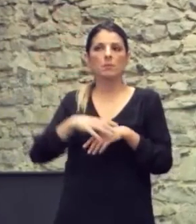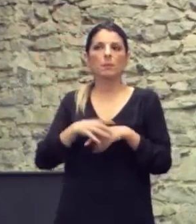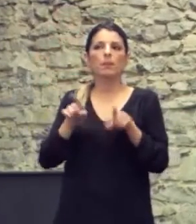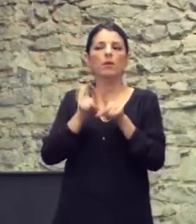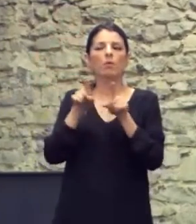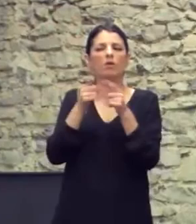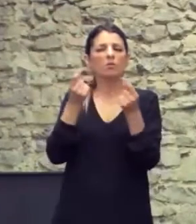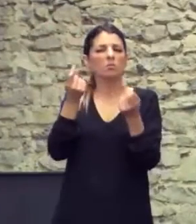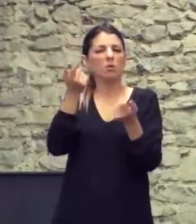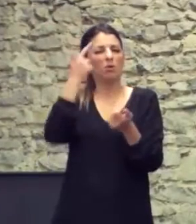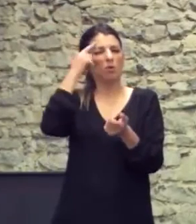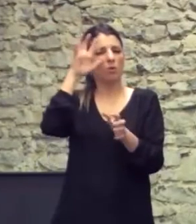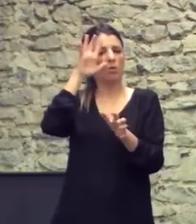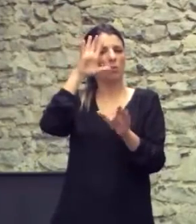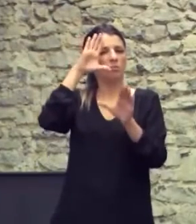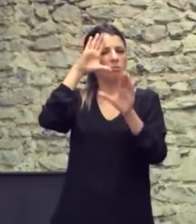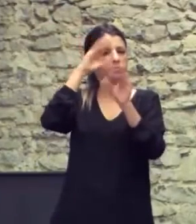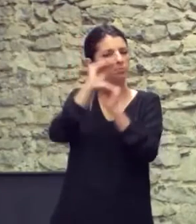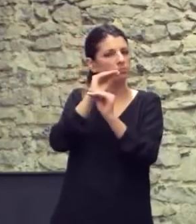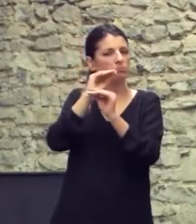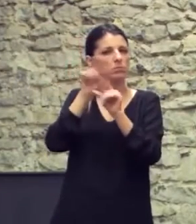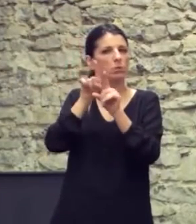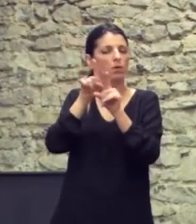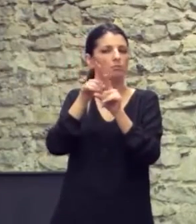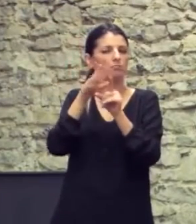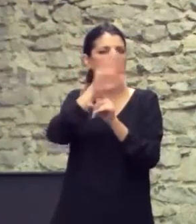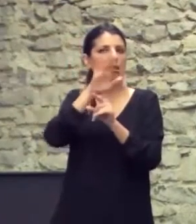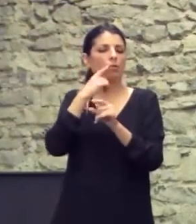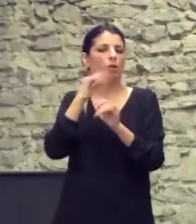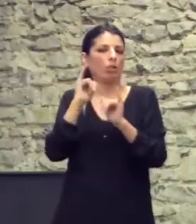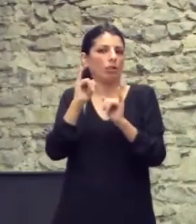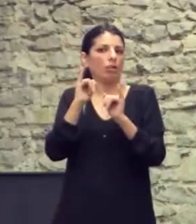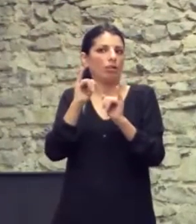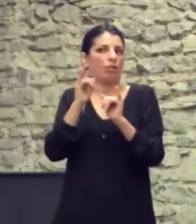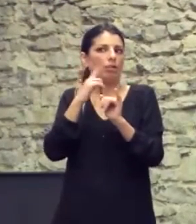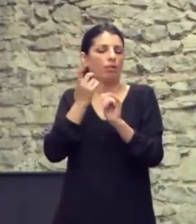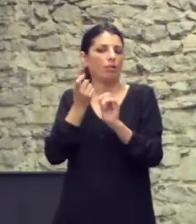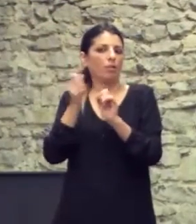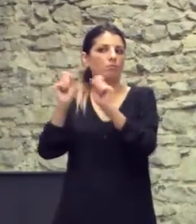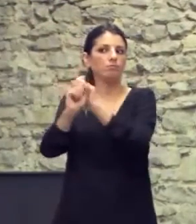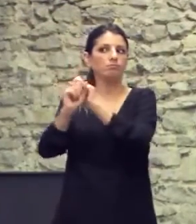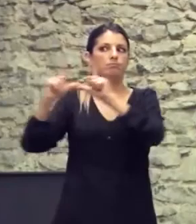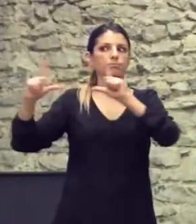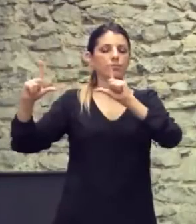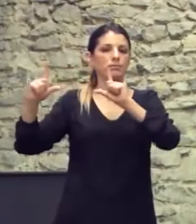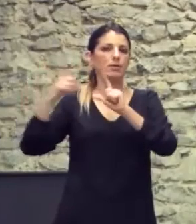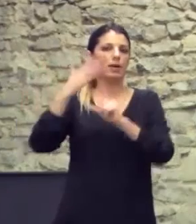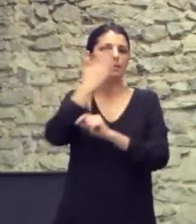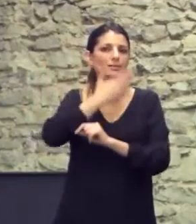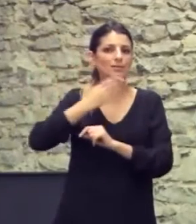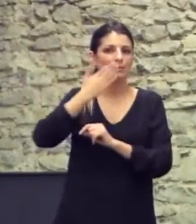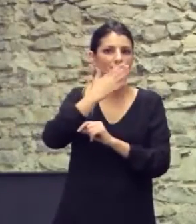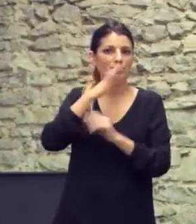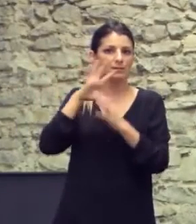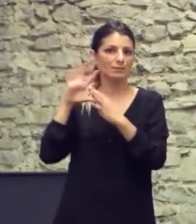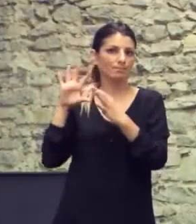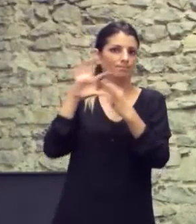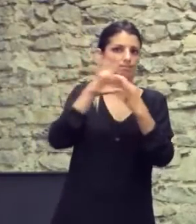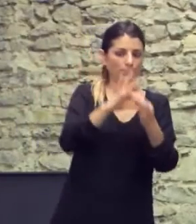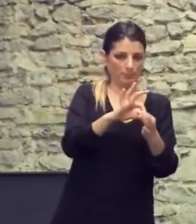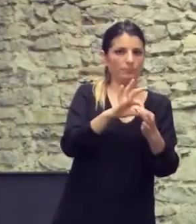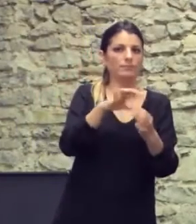esankorra zela, agian inkluso divertigarria izateko, eskolaren inguruan hitz egiteko gelditu